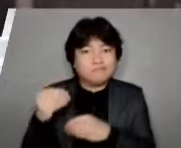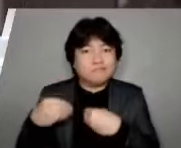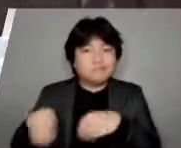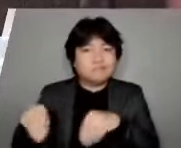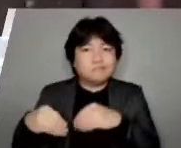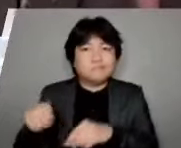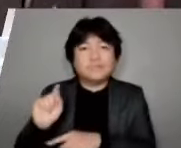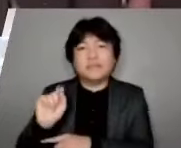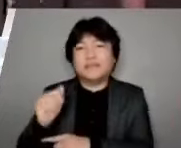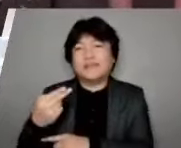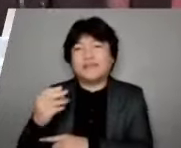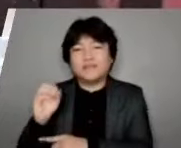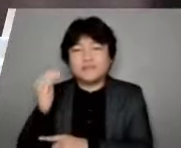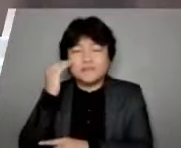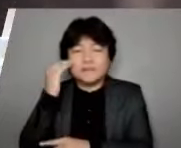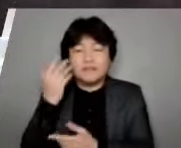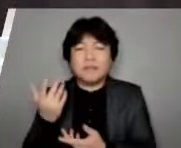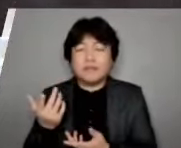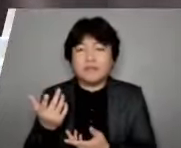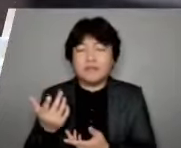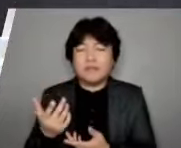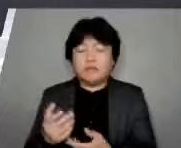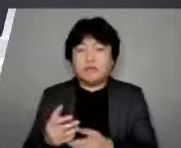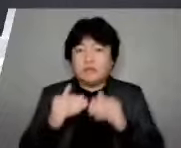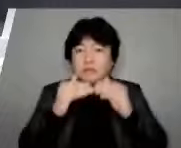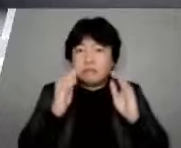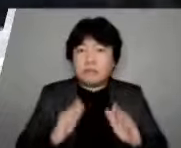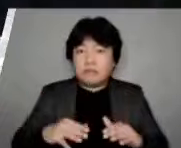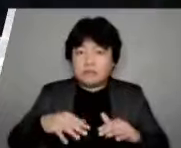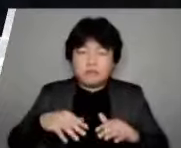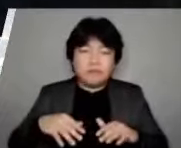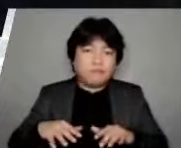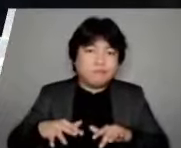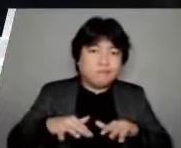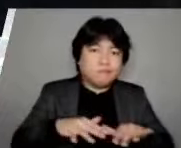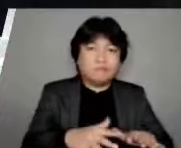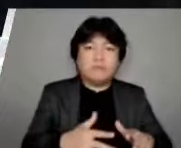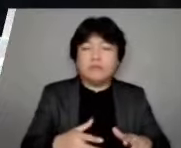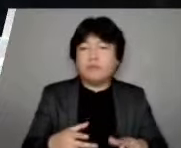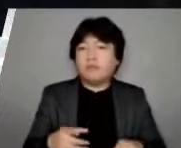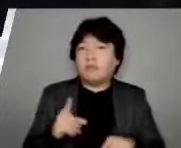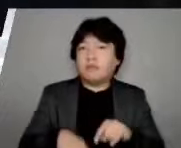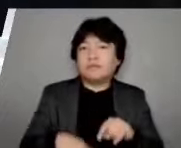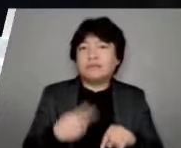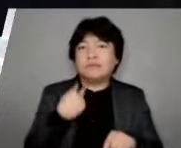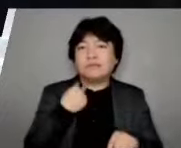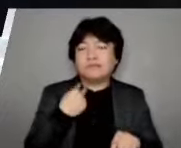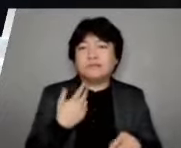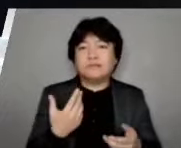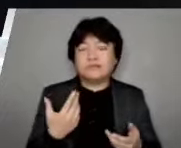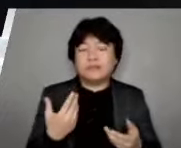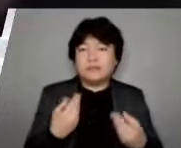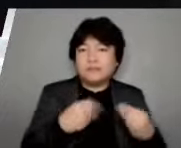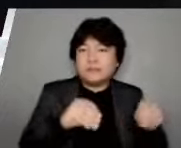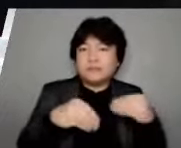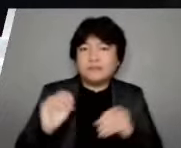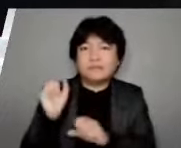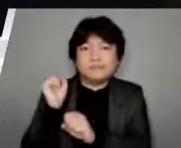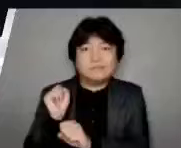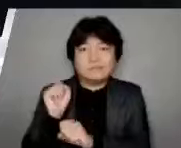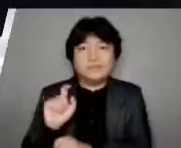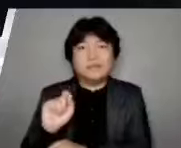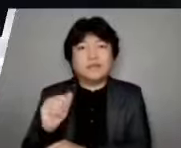bahay, di pa siya makalabas para makapaghanap buhay. Nagtitinda kami ng taho. Taho ano namin, di kami